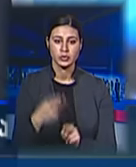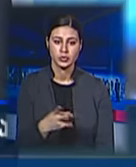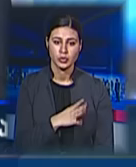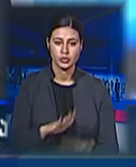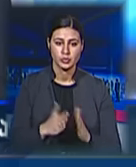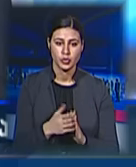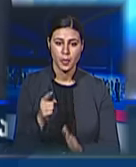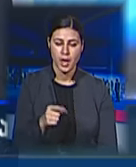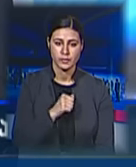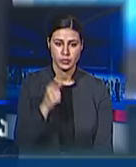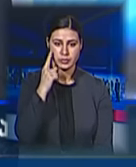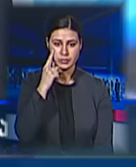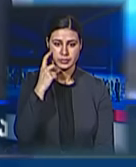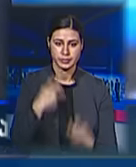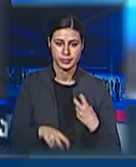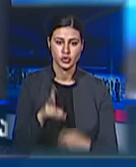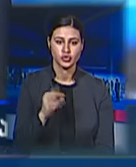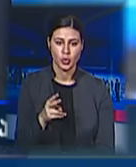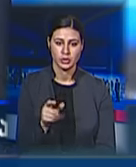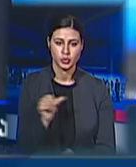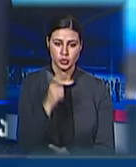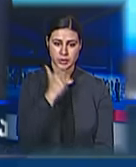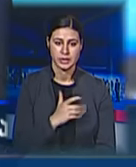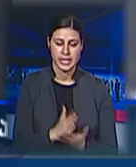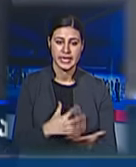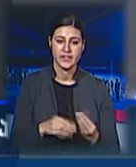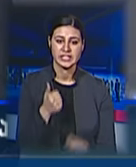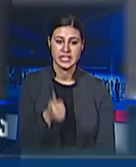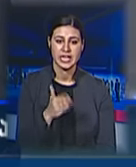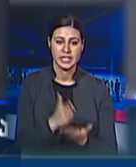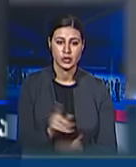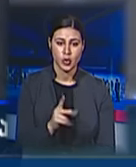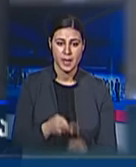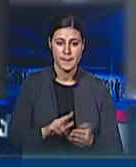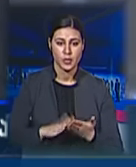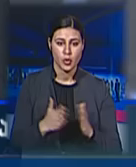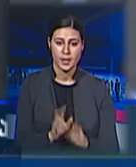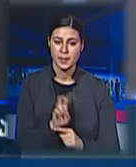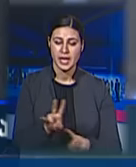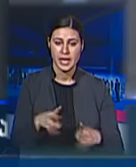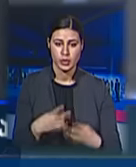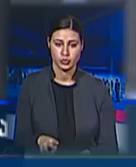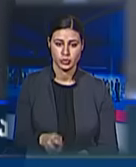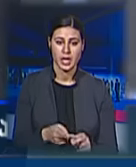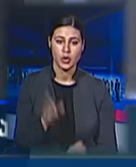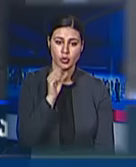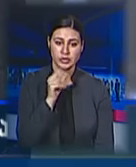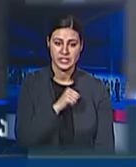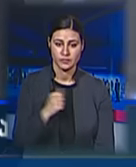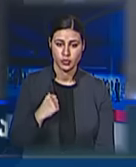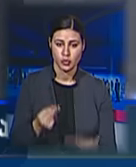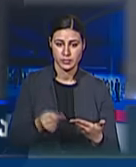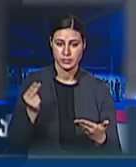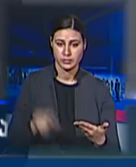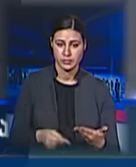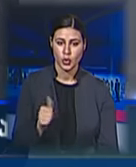პირობა, აცნობიერებენ, რომ უკვე ძალიან ცუდ გამარებაში ან ყველაზე კარგი ვარიანტია, რომ ამ პირობებზე არ წავიდნენ, გარდა ამისა, როდესაც ხელს აწერენ,